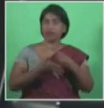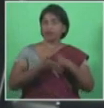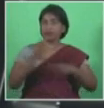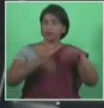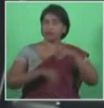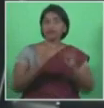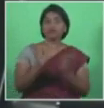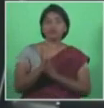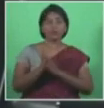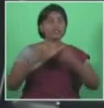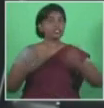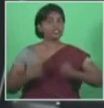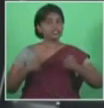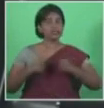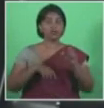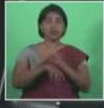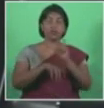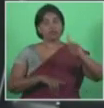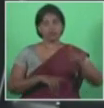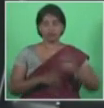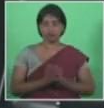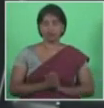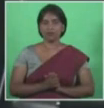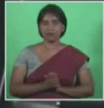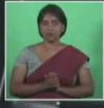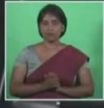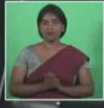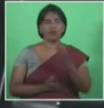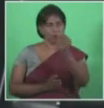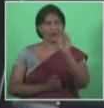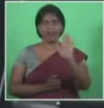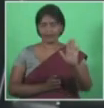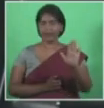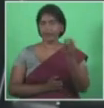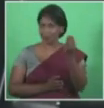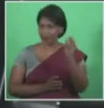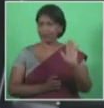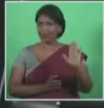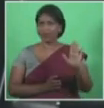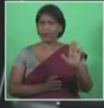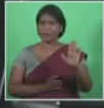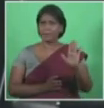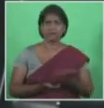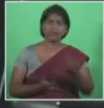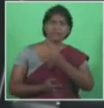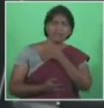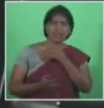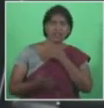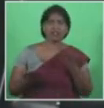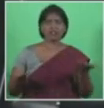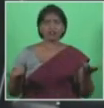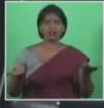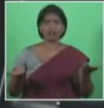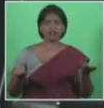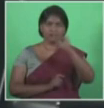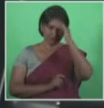මැතිවරණ කොමිසමේ සභාපතිය ඇතුළු කොමසාරිස්වරුන්ගෙන් අහන්න කියලා. එතකොට පොඩ ඉන්නකෝ ඉතින් පිස්සුව ඉන්නකෝ. මේක කෝලම්